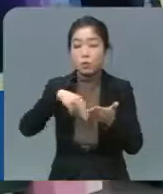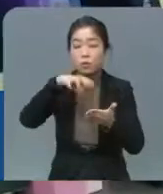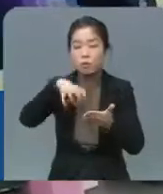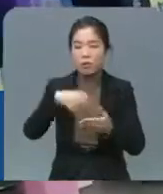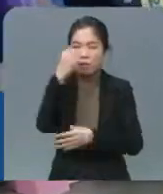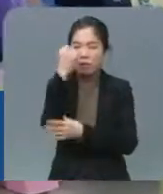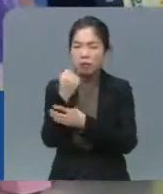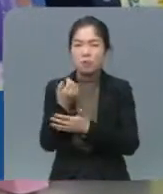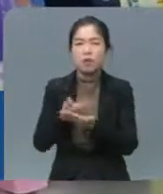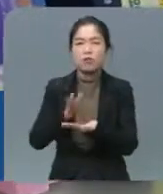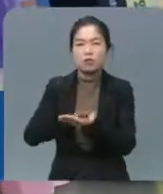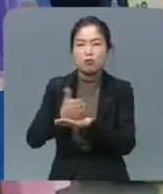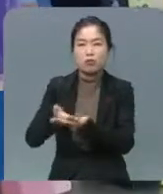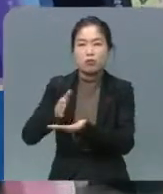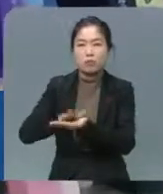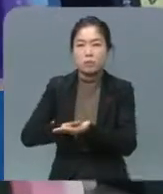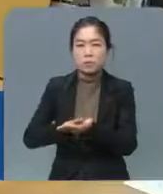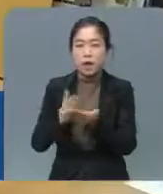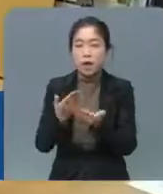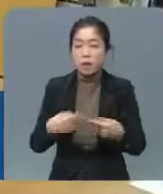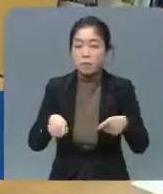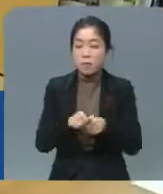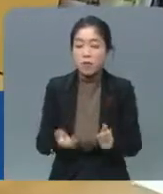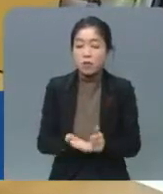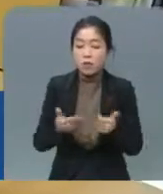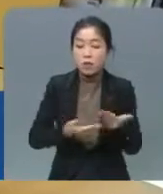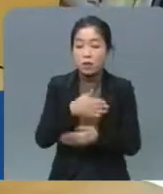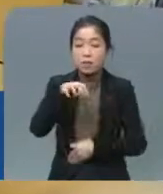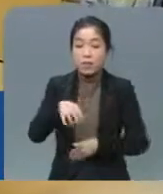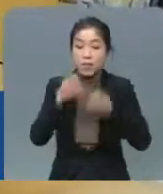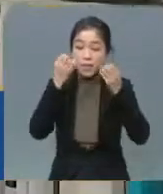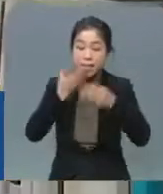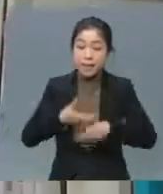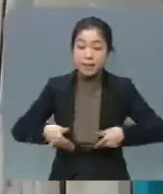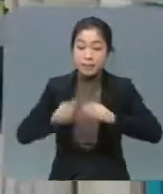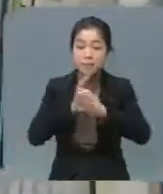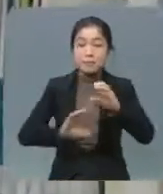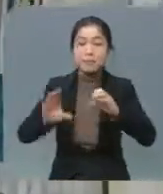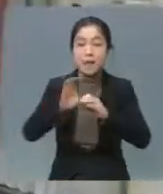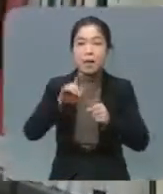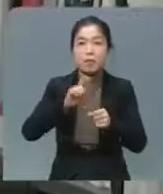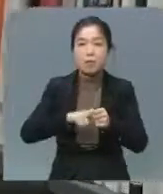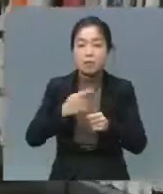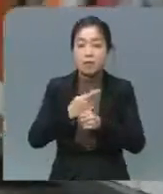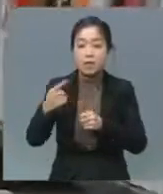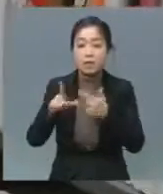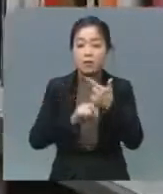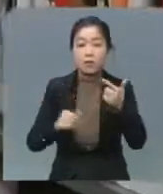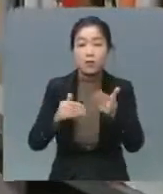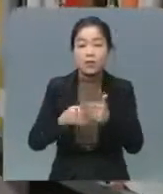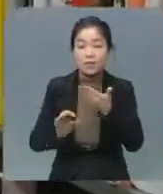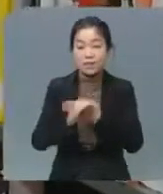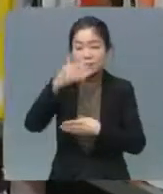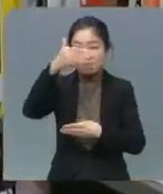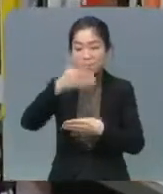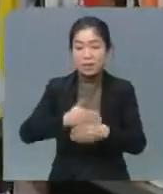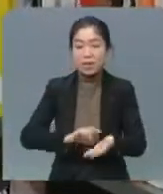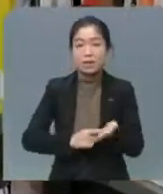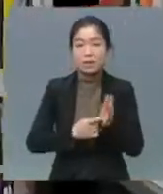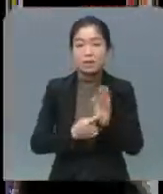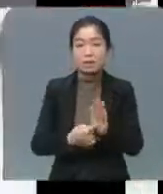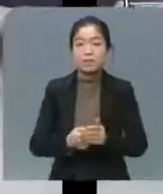낡은 시설을 수리하고 공동 육아 나눔터 등 새로운 시설을 추가로 조성하기 위해 내년 6월까지 임시 휴관한다고